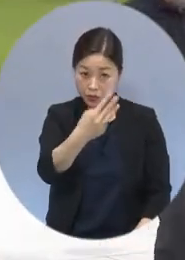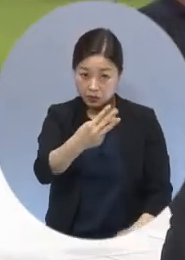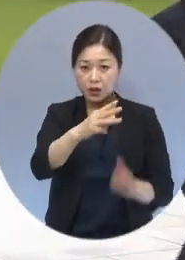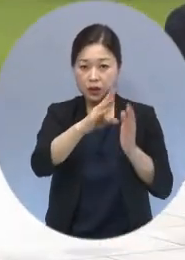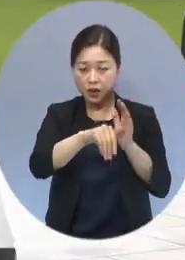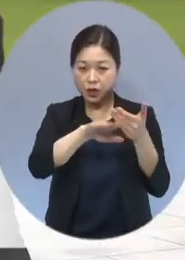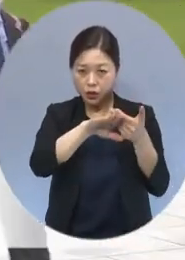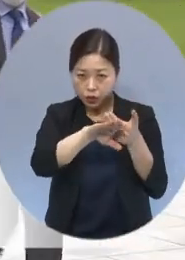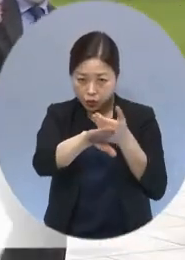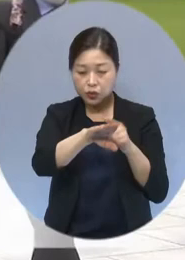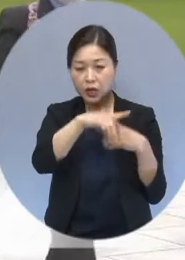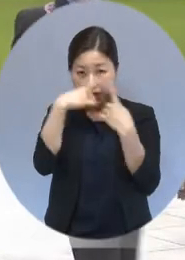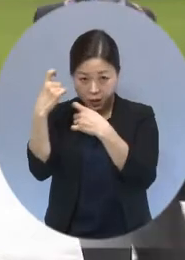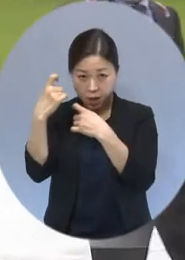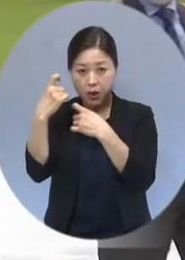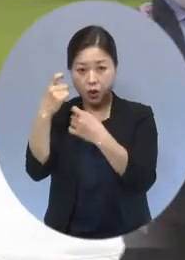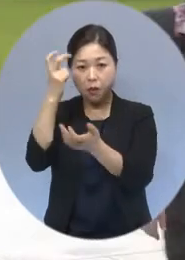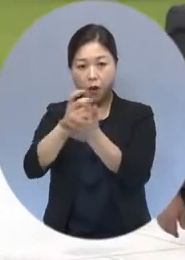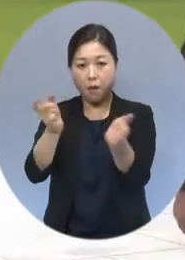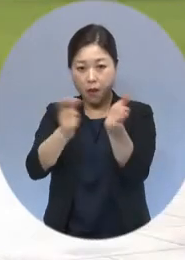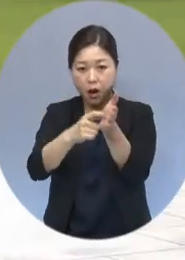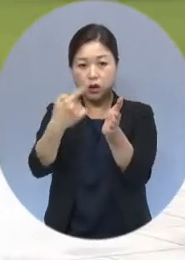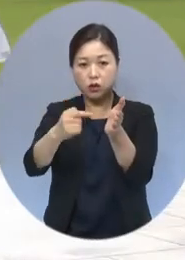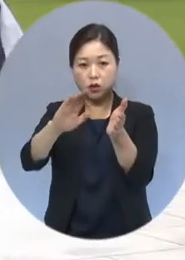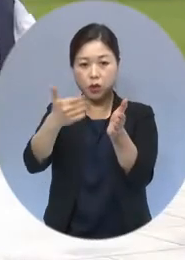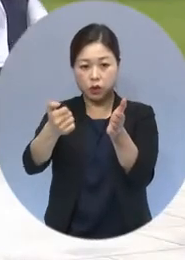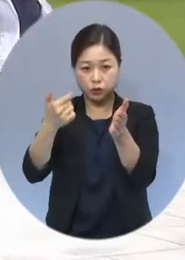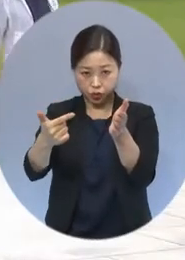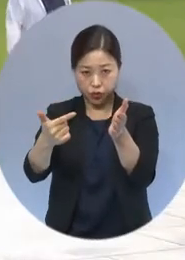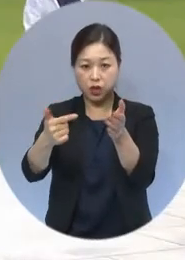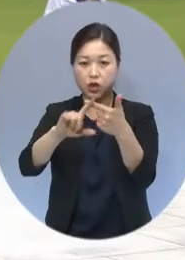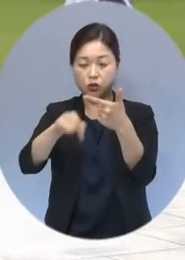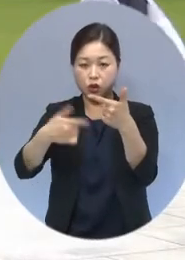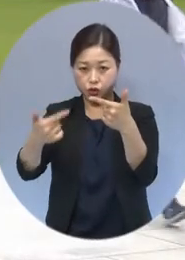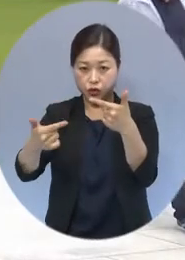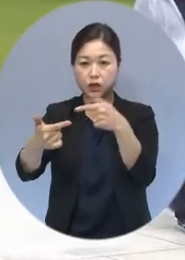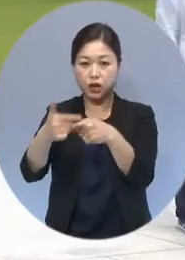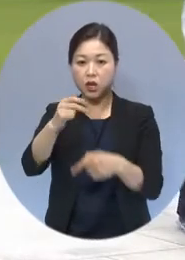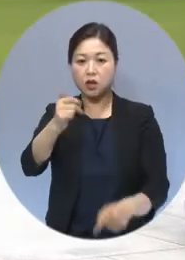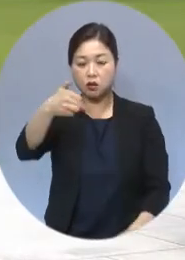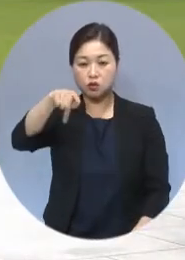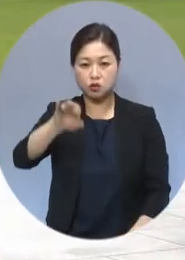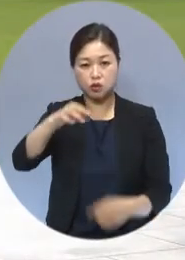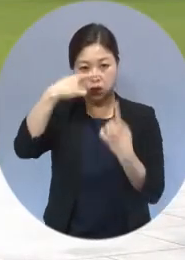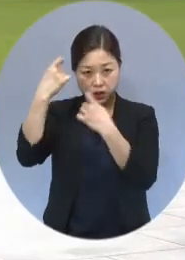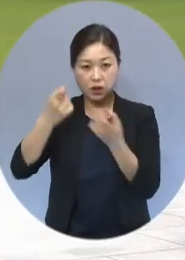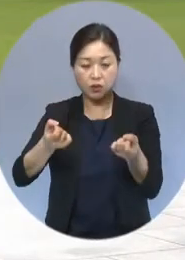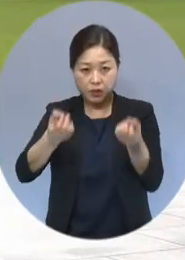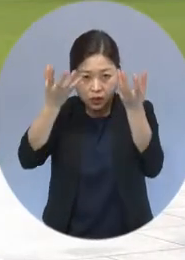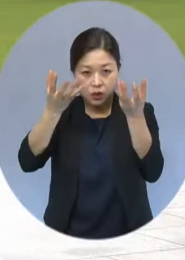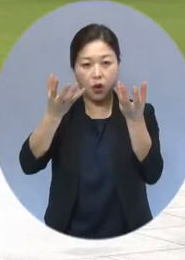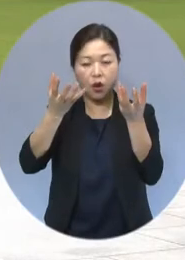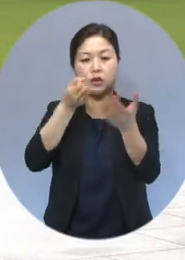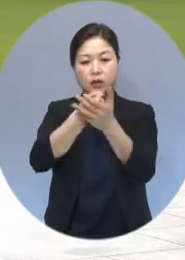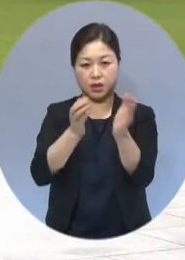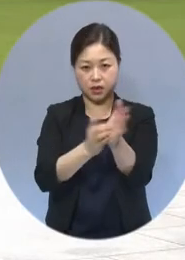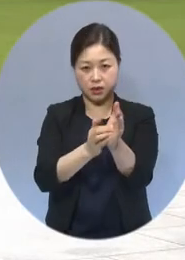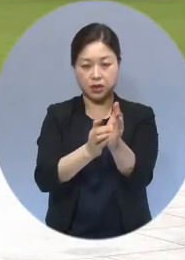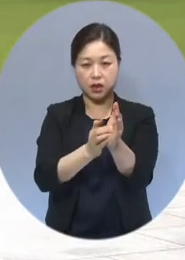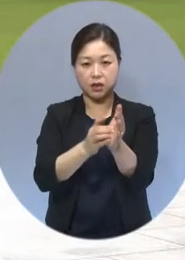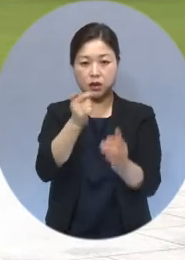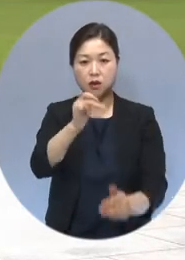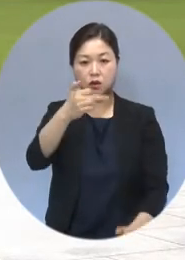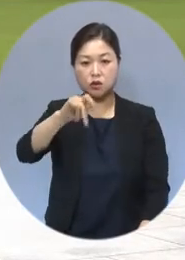하다가 법적으로는 1956년도에 처음으로 6월 6일을 현충추념일로 이렇게 지정을 했습니다. 그 후에